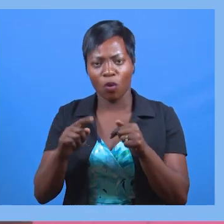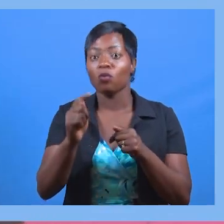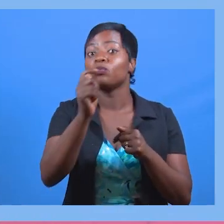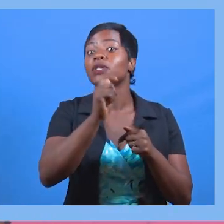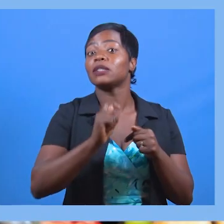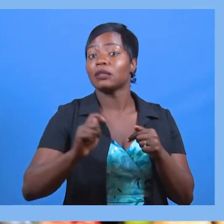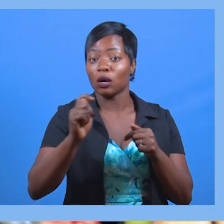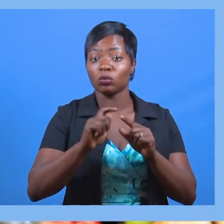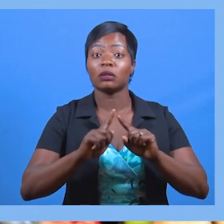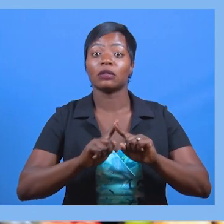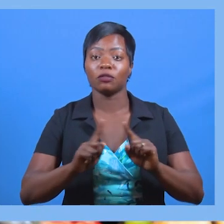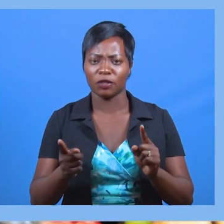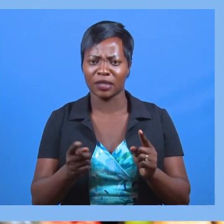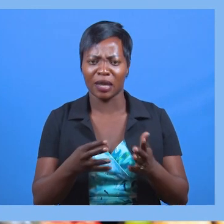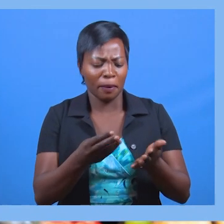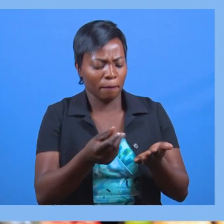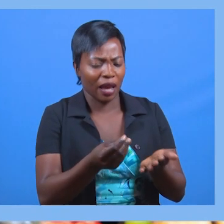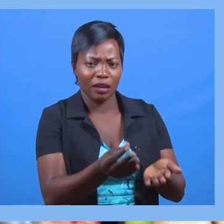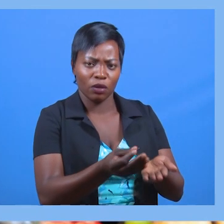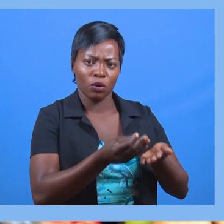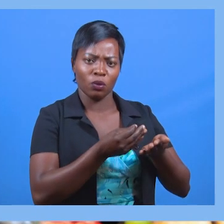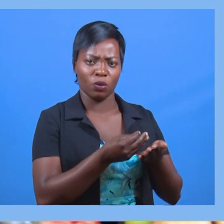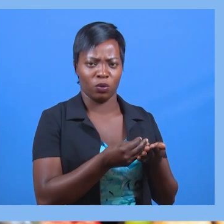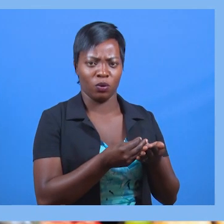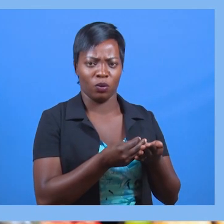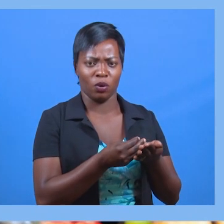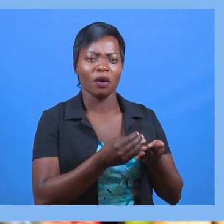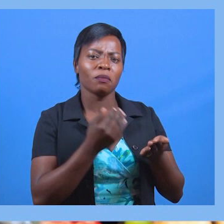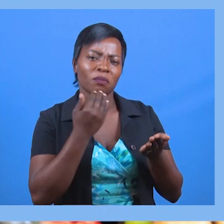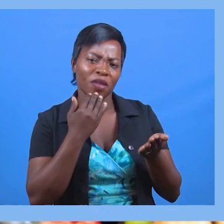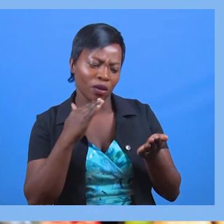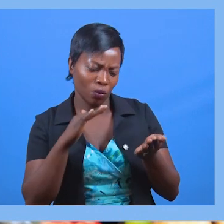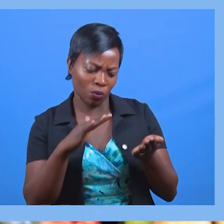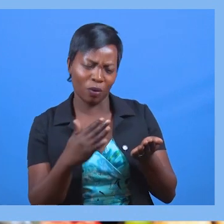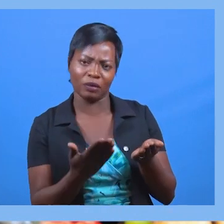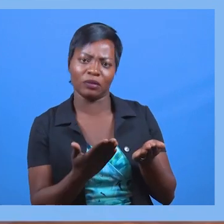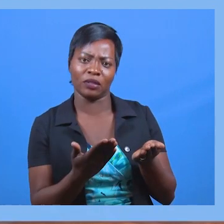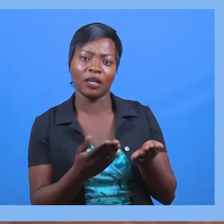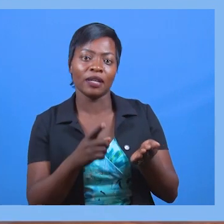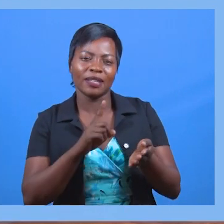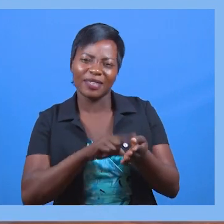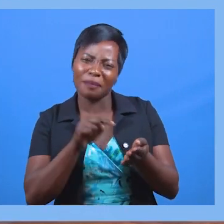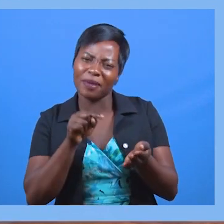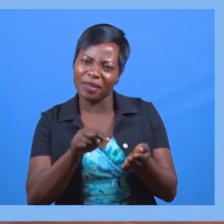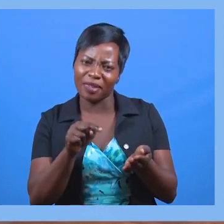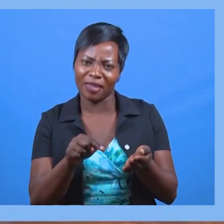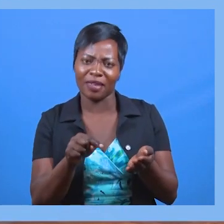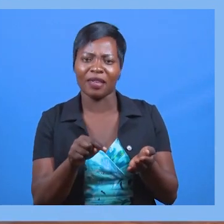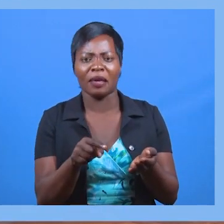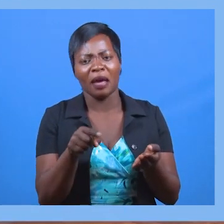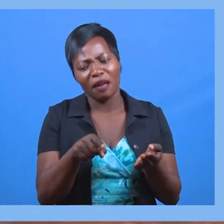nerabva pamuhoro, nekuti iro riri kuenderana nekuti panguva iyoyo vashandi vari